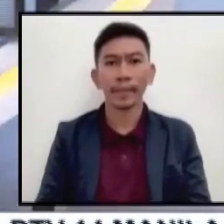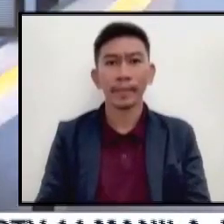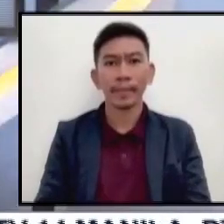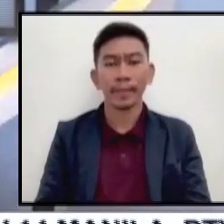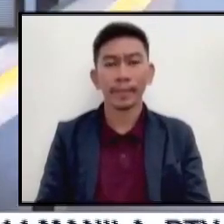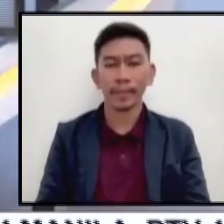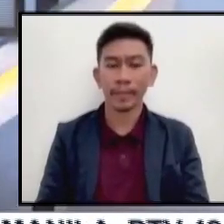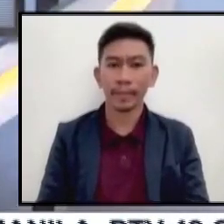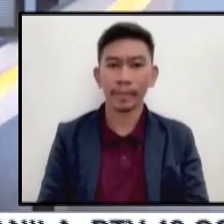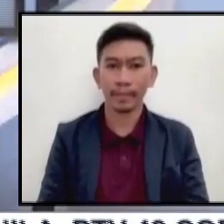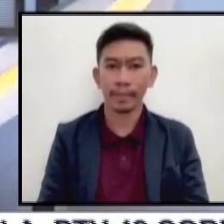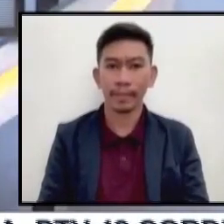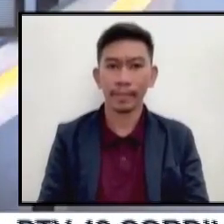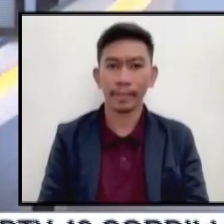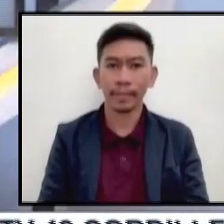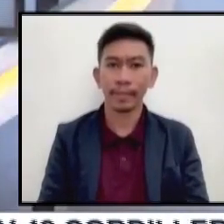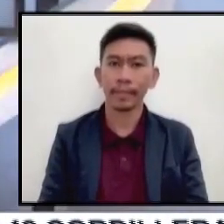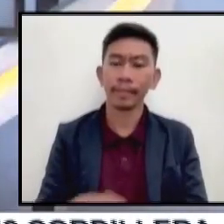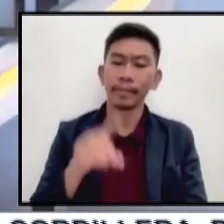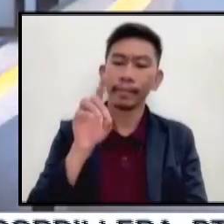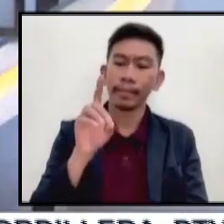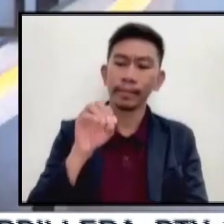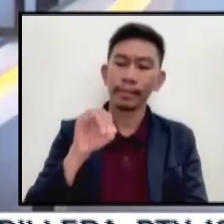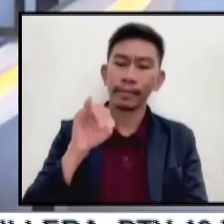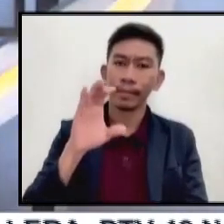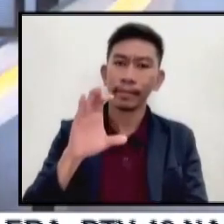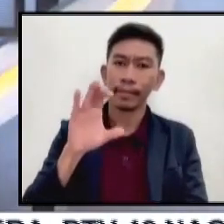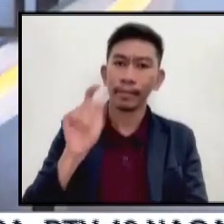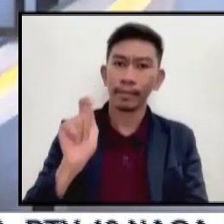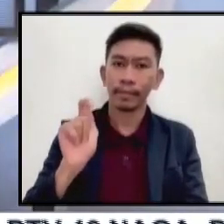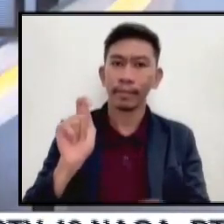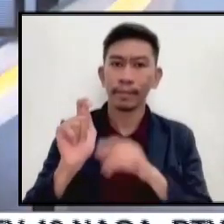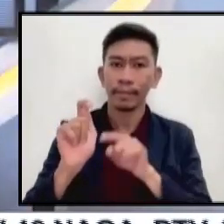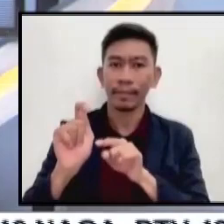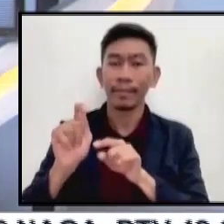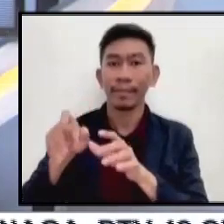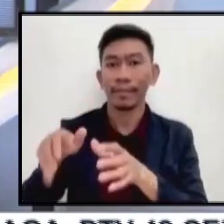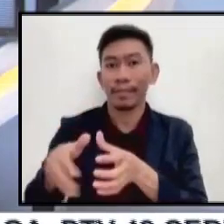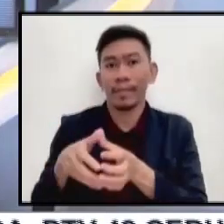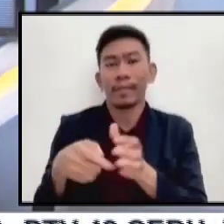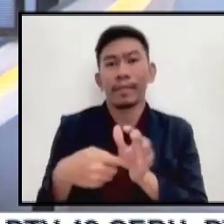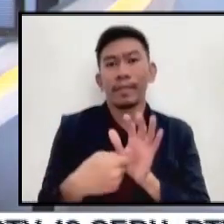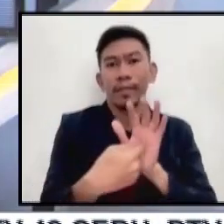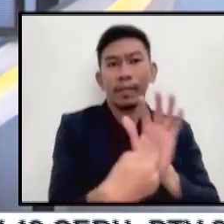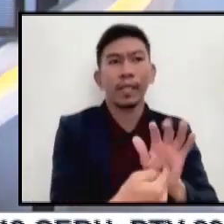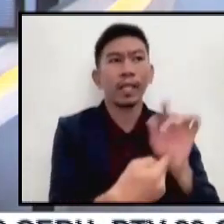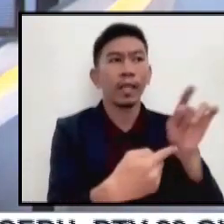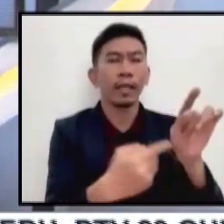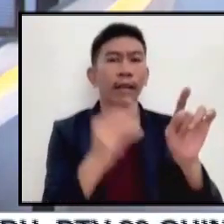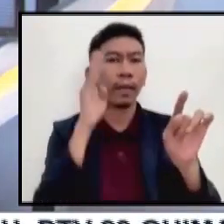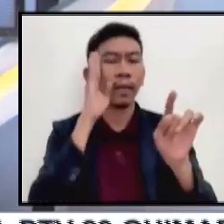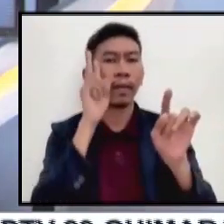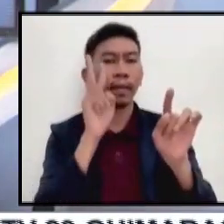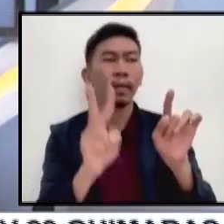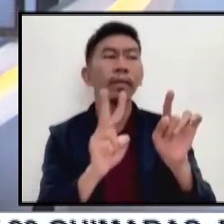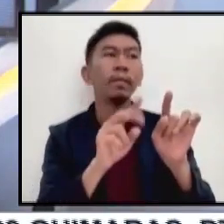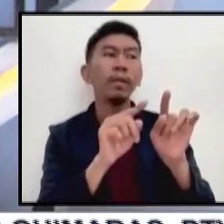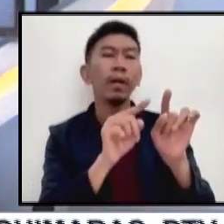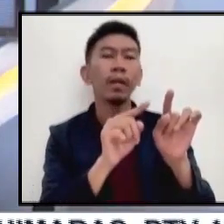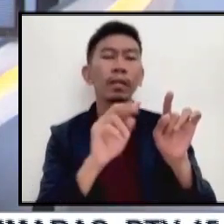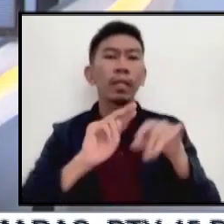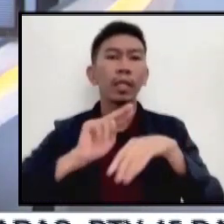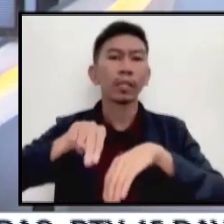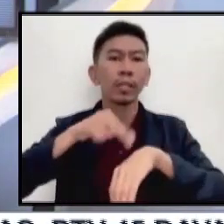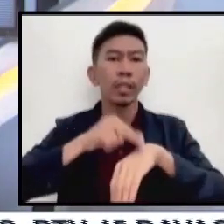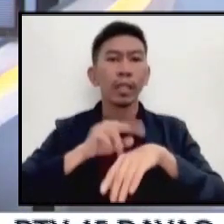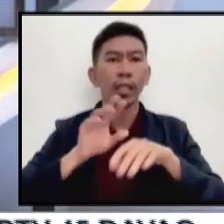Iprinisinta ng Department of Information and Communications Technology o DICT kay Pangulong Ferdinand R. Marcos Jr. ang National Cybersecurity